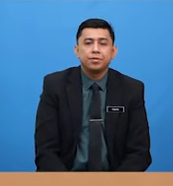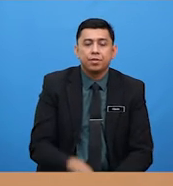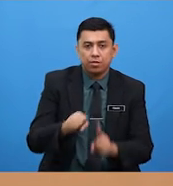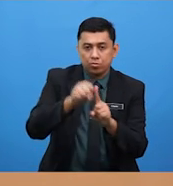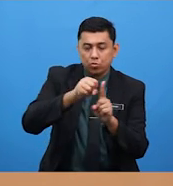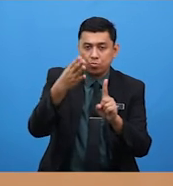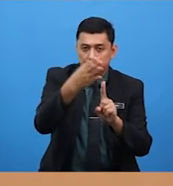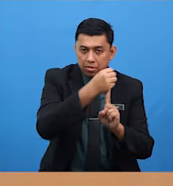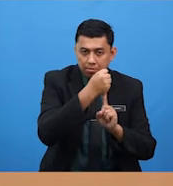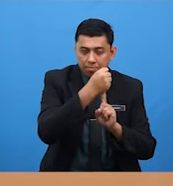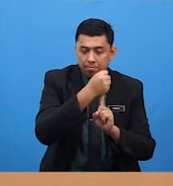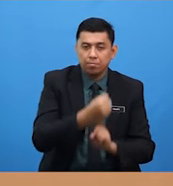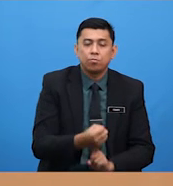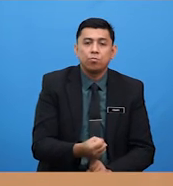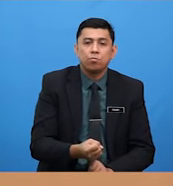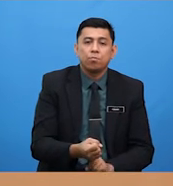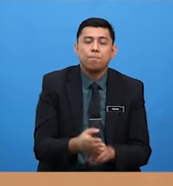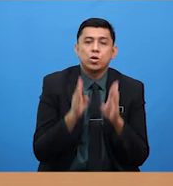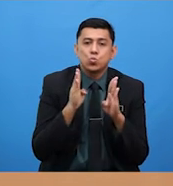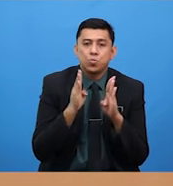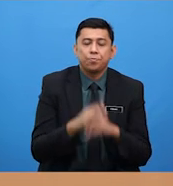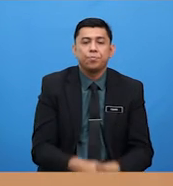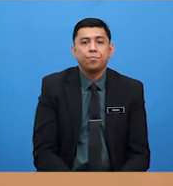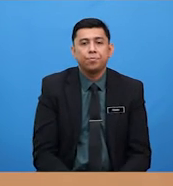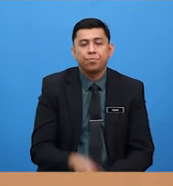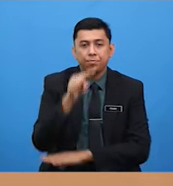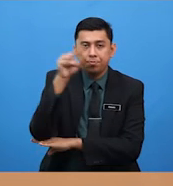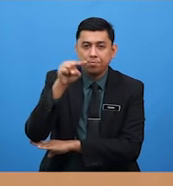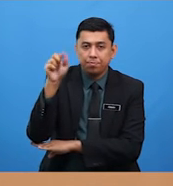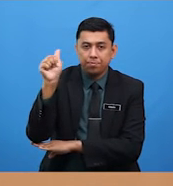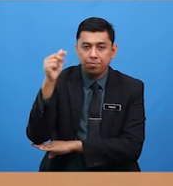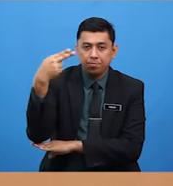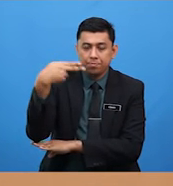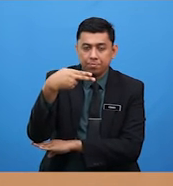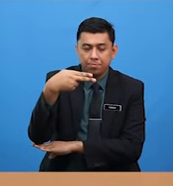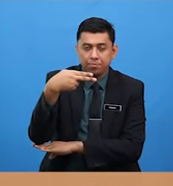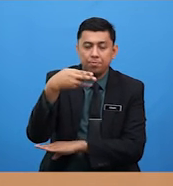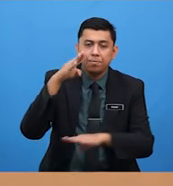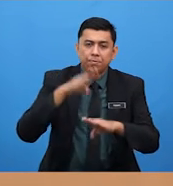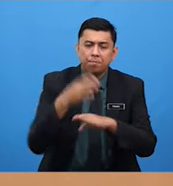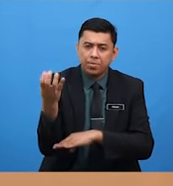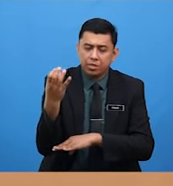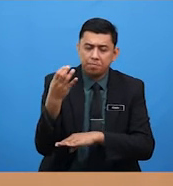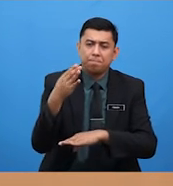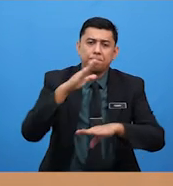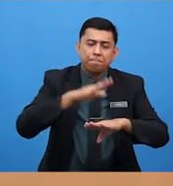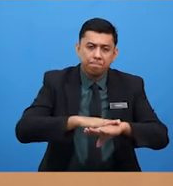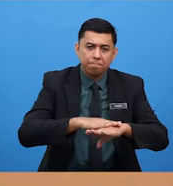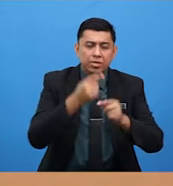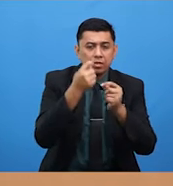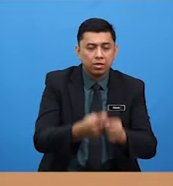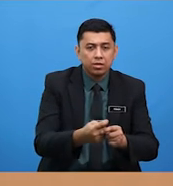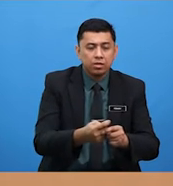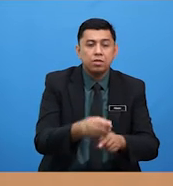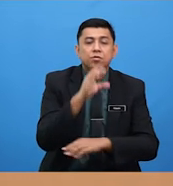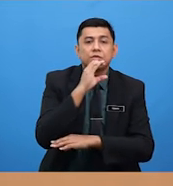Apabila suhu mencapai tingkat beku, zara-zara akan bergetar pada kedudukan yang tetap.